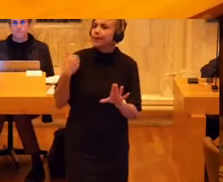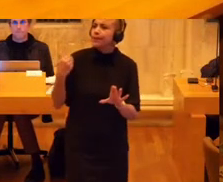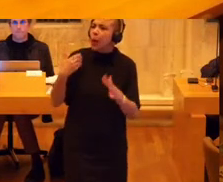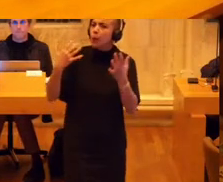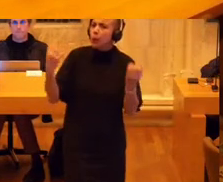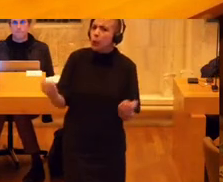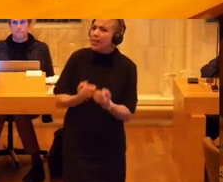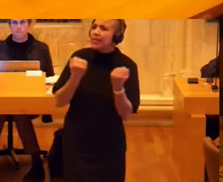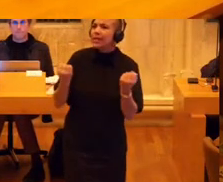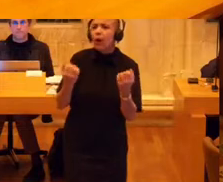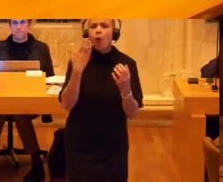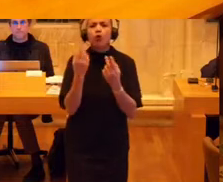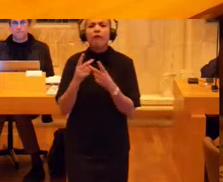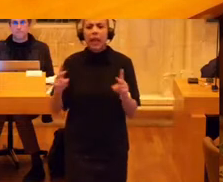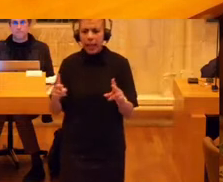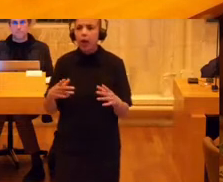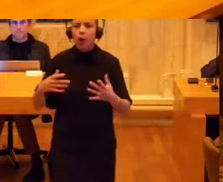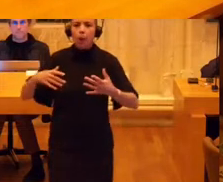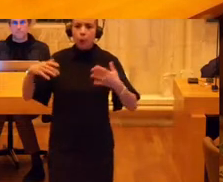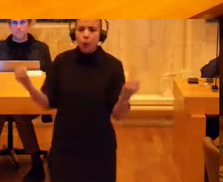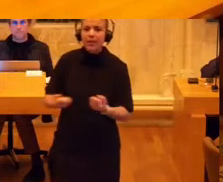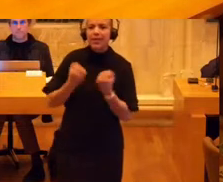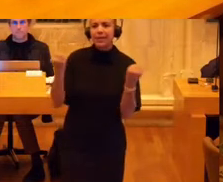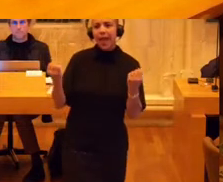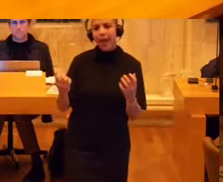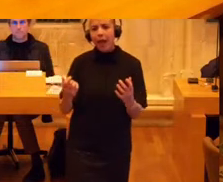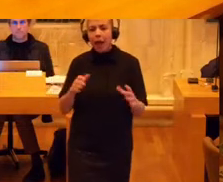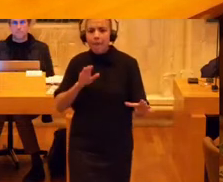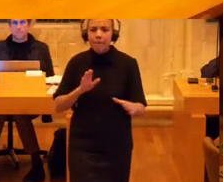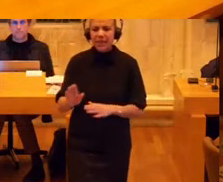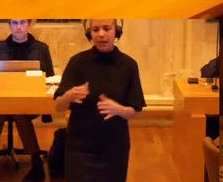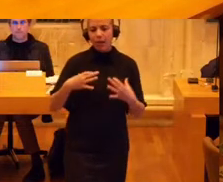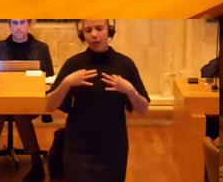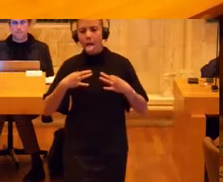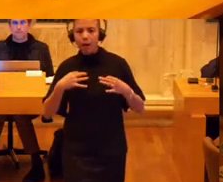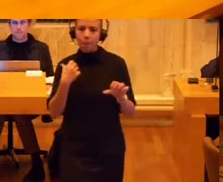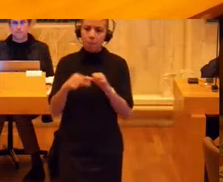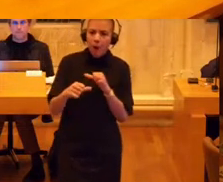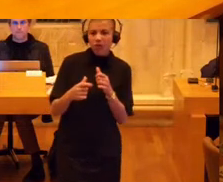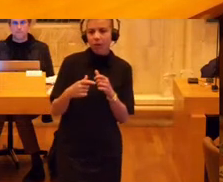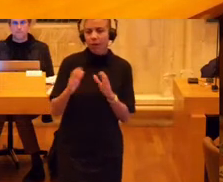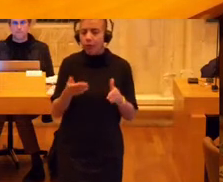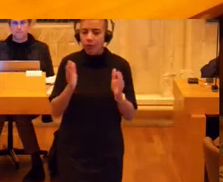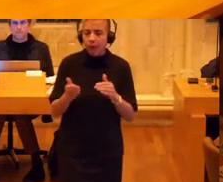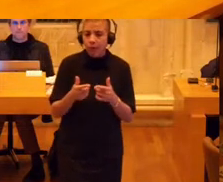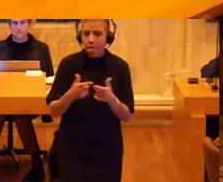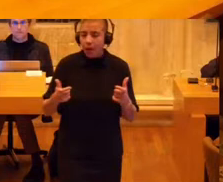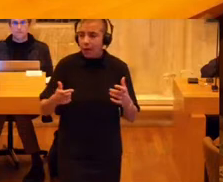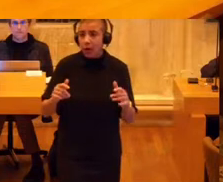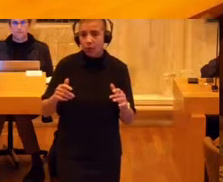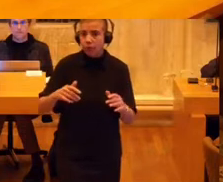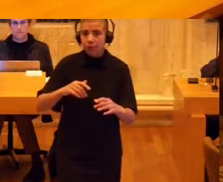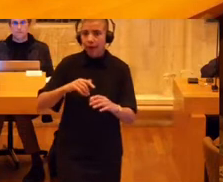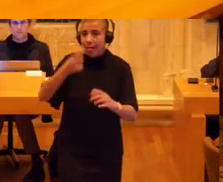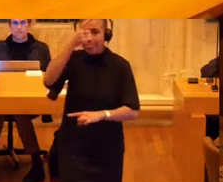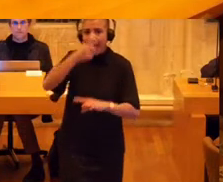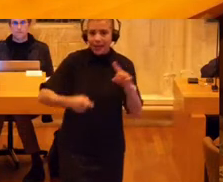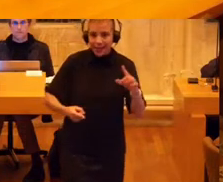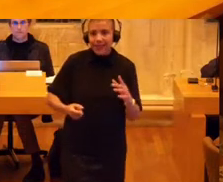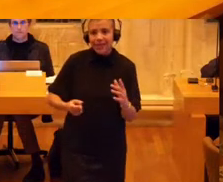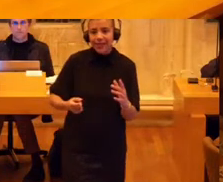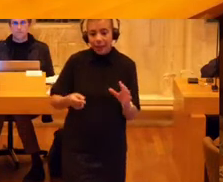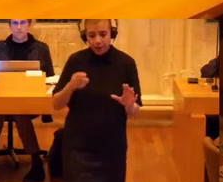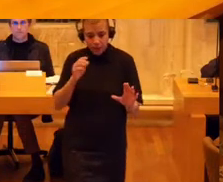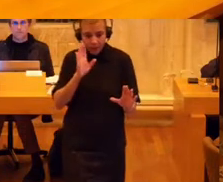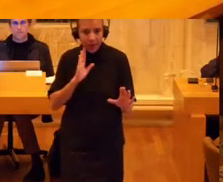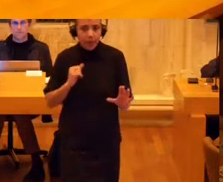de son caractère délétère. Dans ce contexte de connaissance des impacts de notre hyperconsommation sur l'environnement, nous avons aussi en